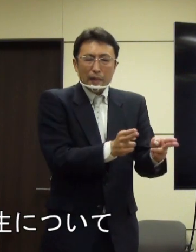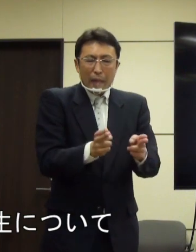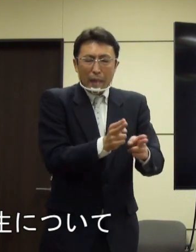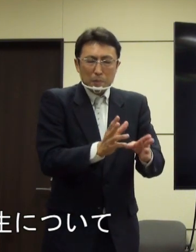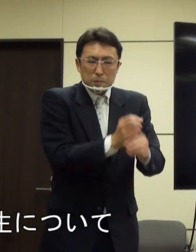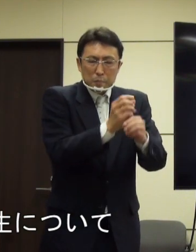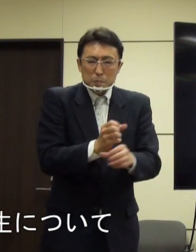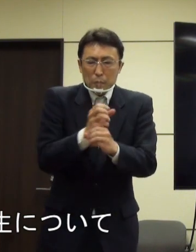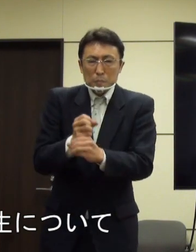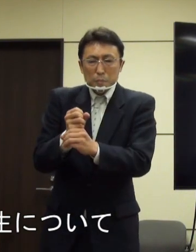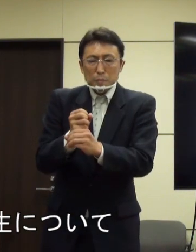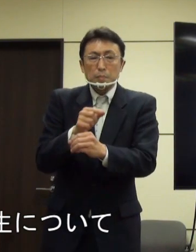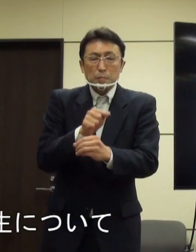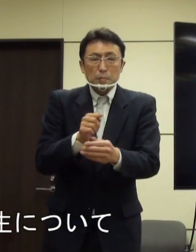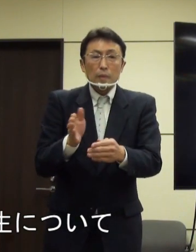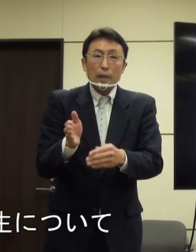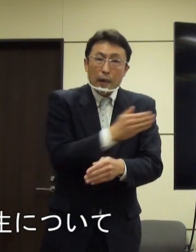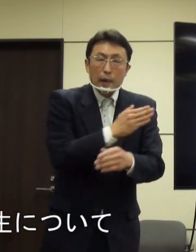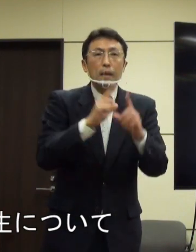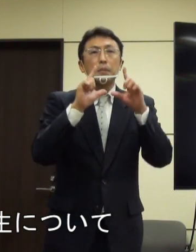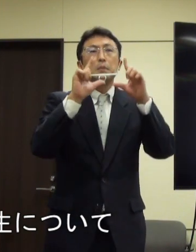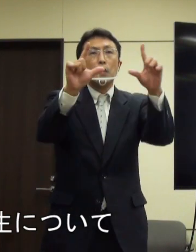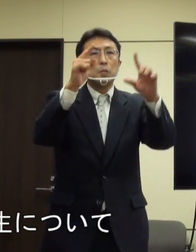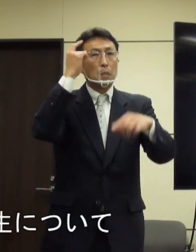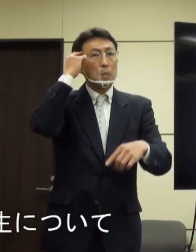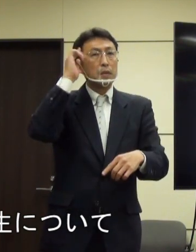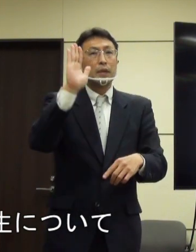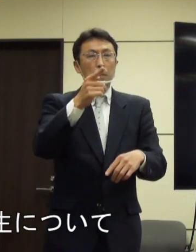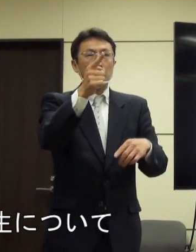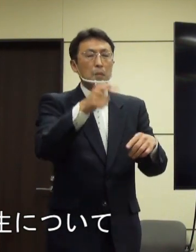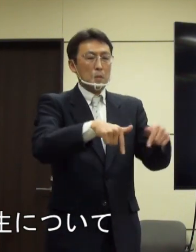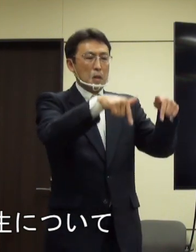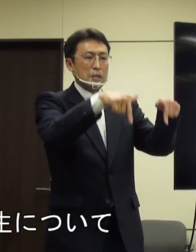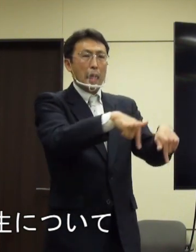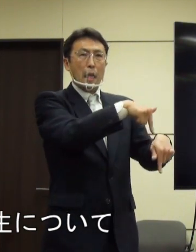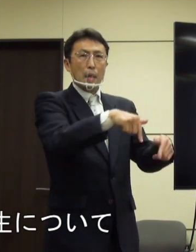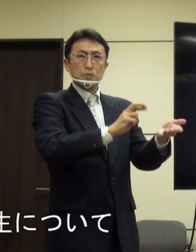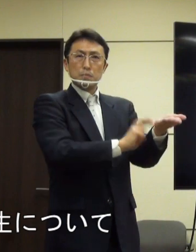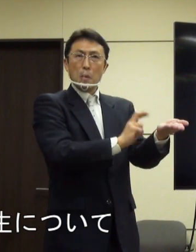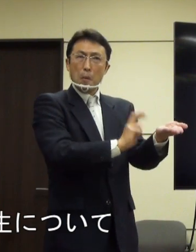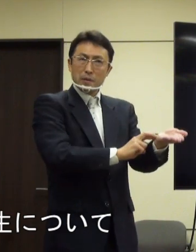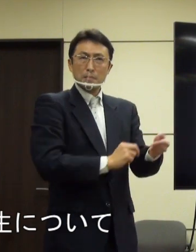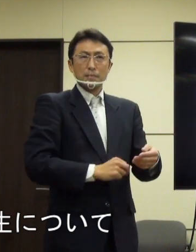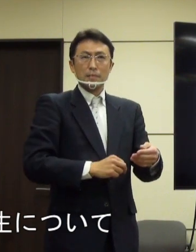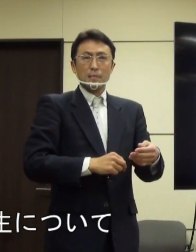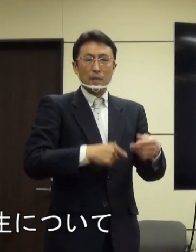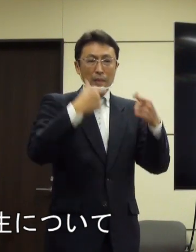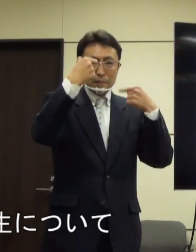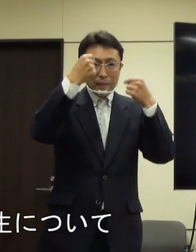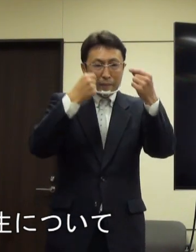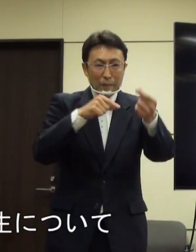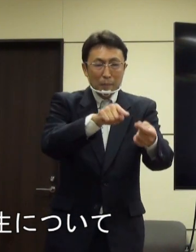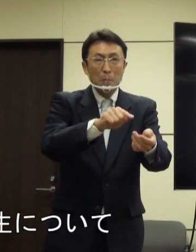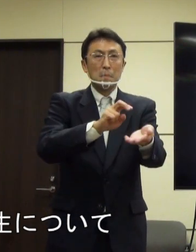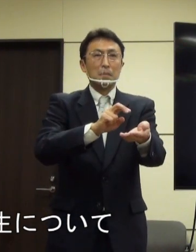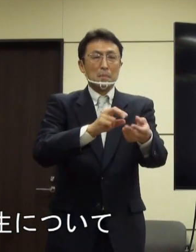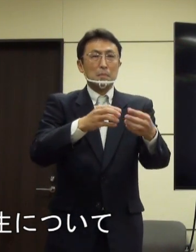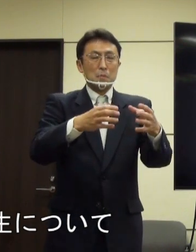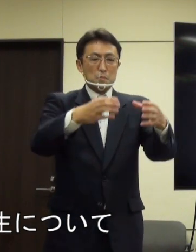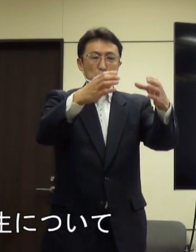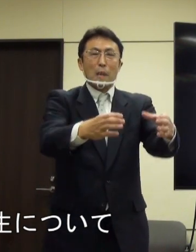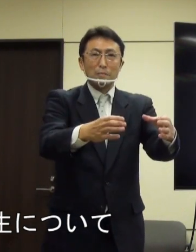いけないと思っておりましたが何せ西部病院それから福島大学のクラスターということでかなり大きく